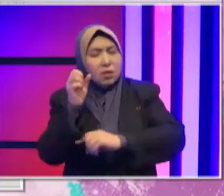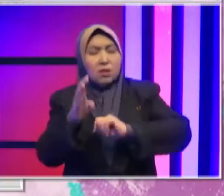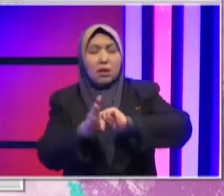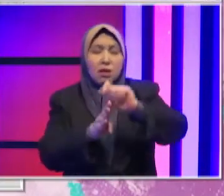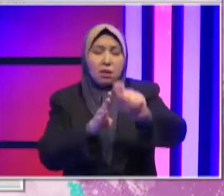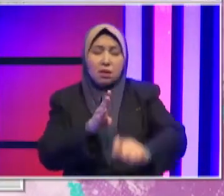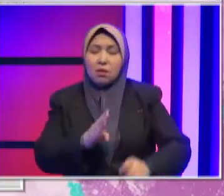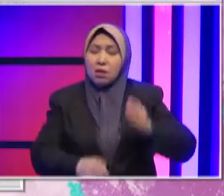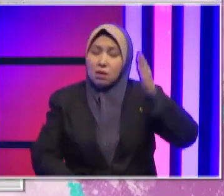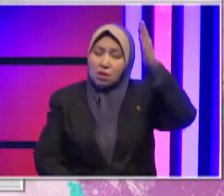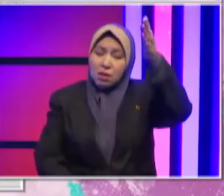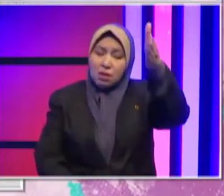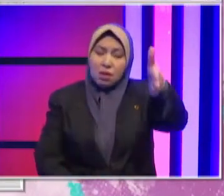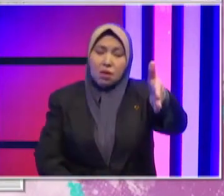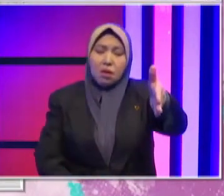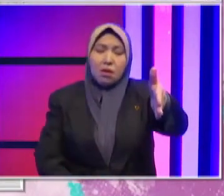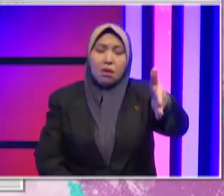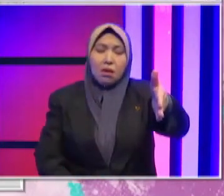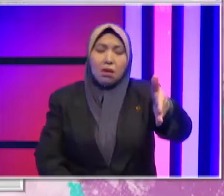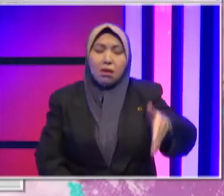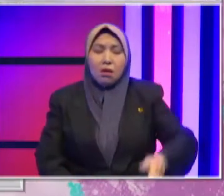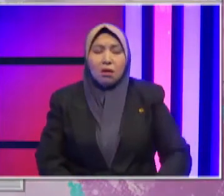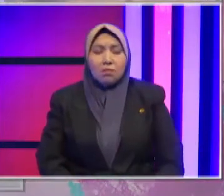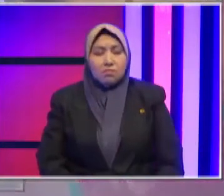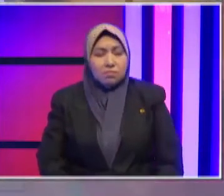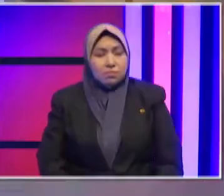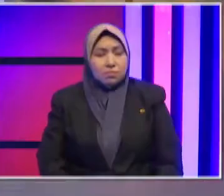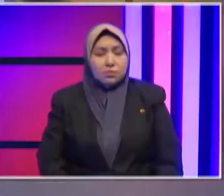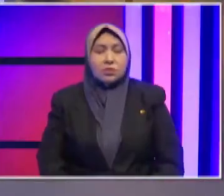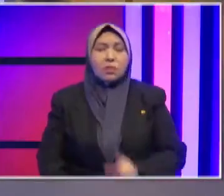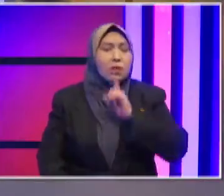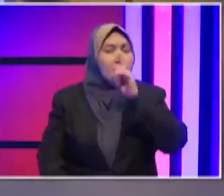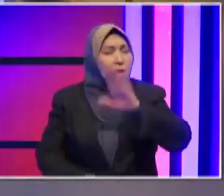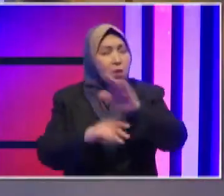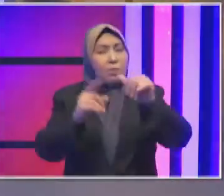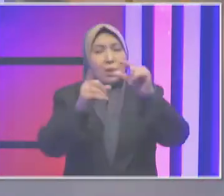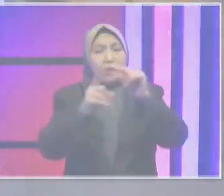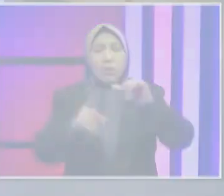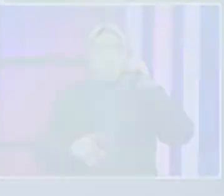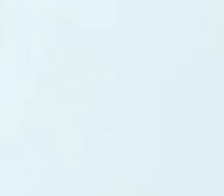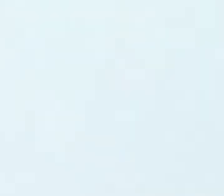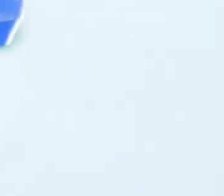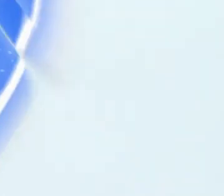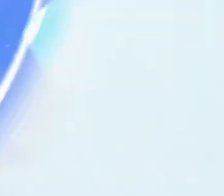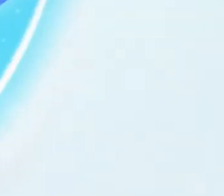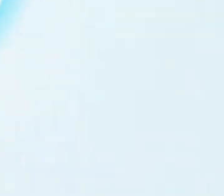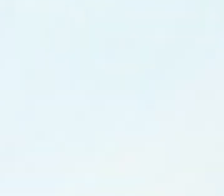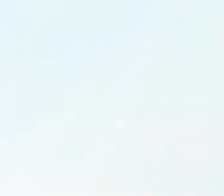صدق الله العظيم.